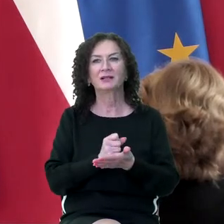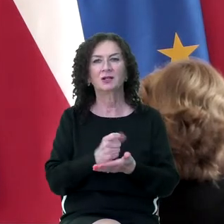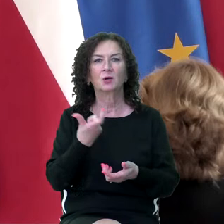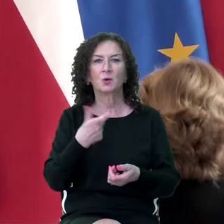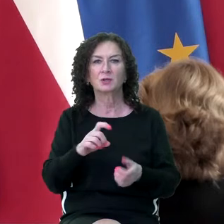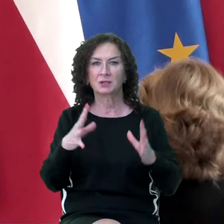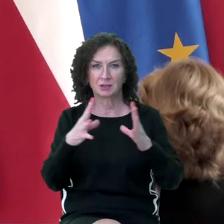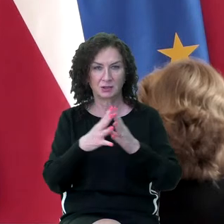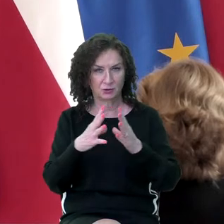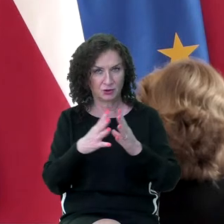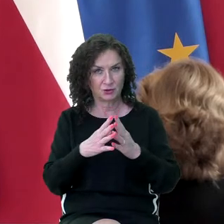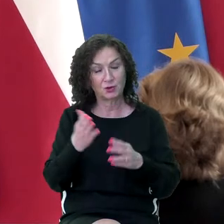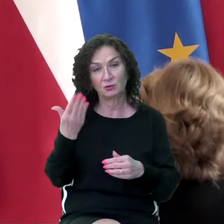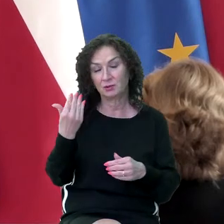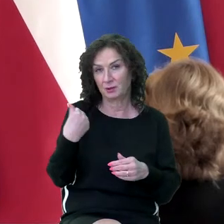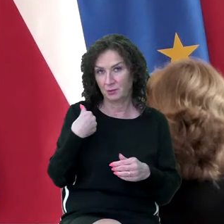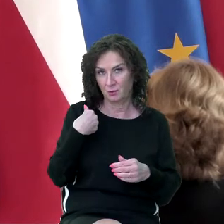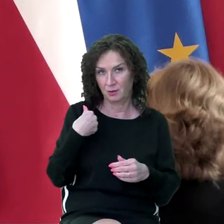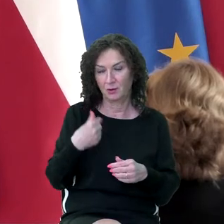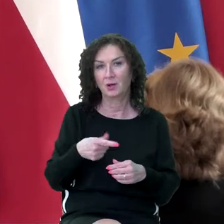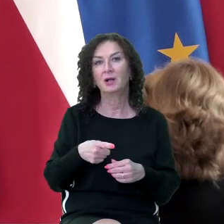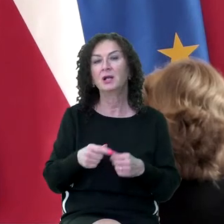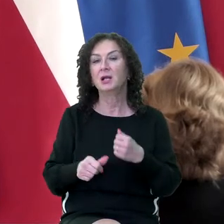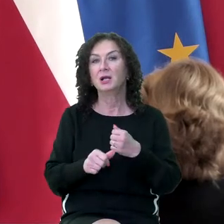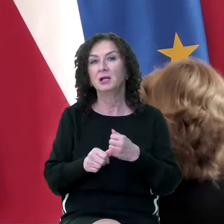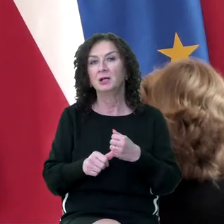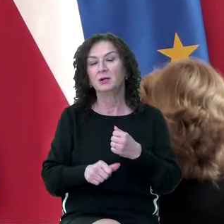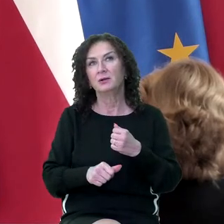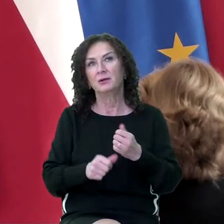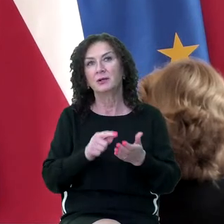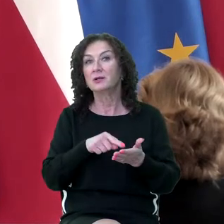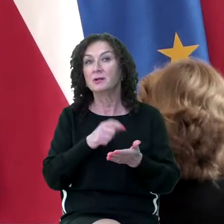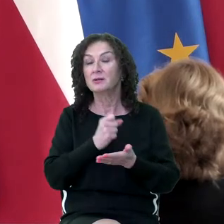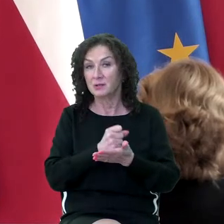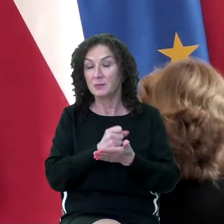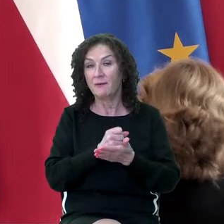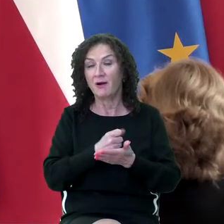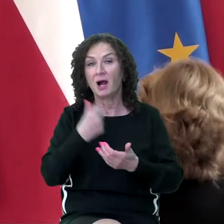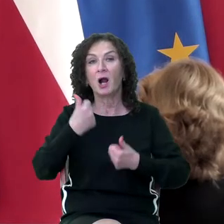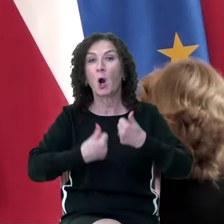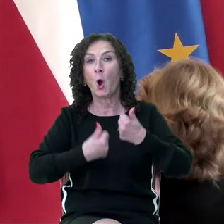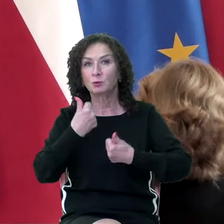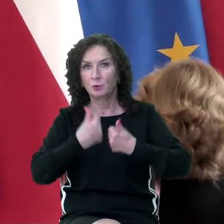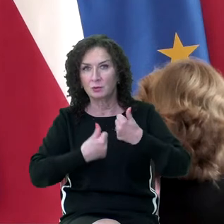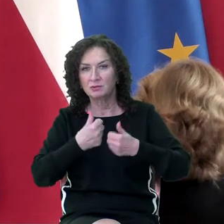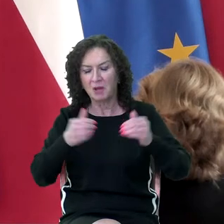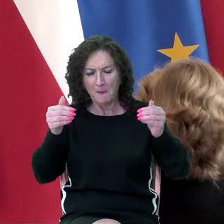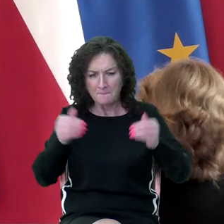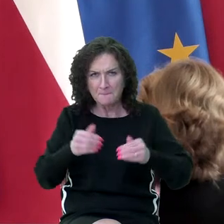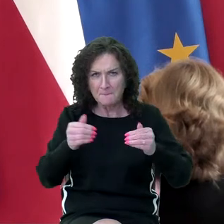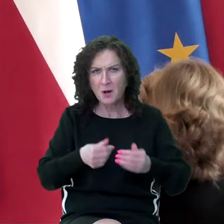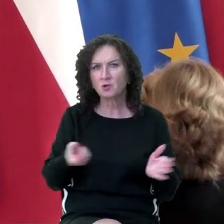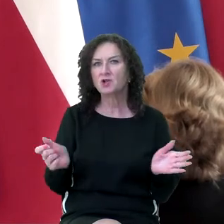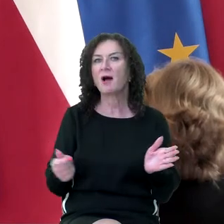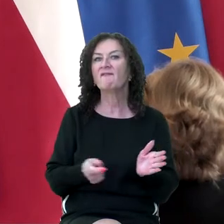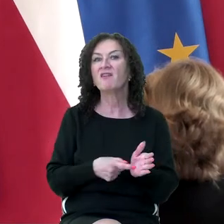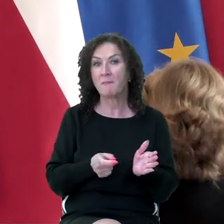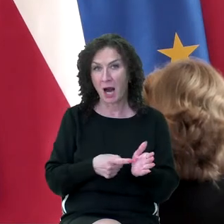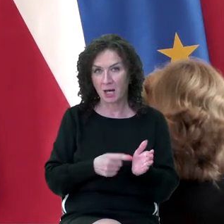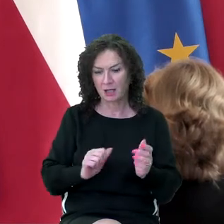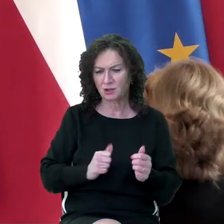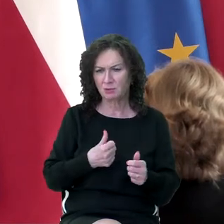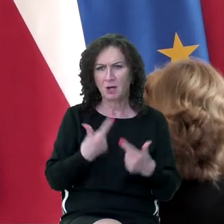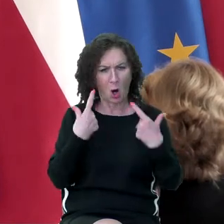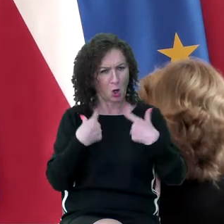artykuł w nowej ustawie dotyczący konkursu i tam okazało się, że można faktycznie wymagać, żeby ta osoba